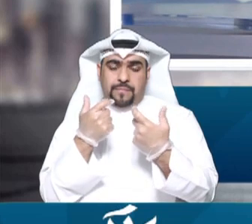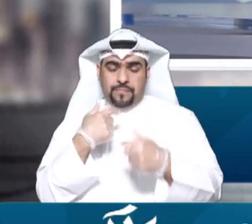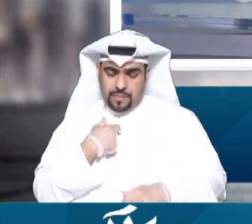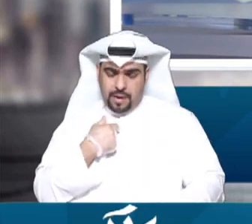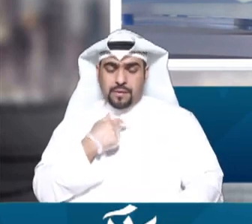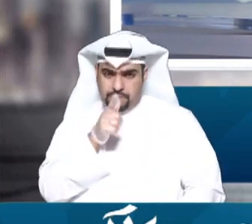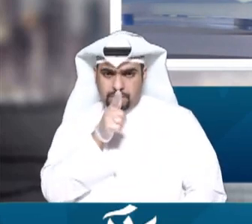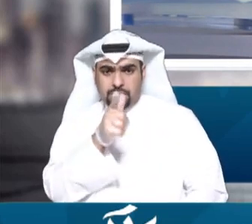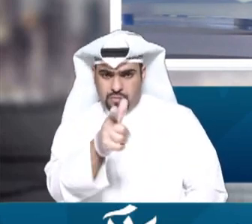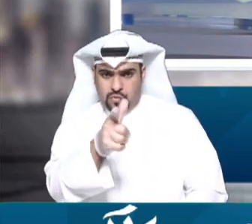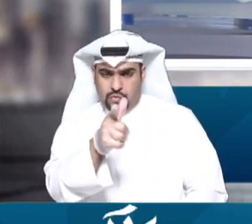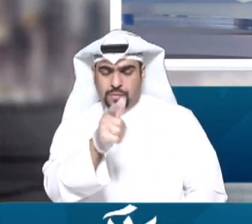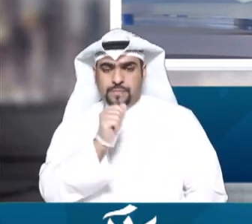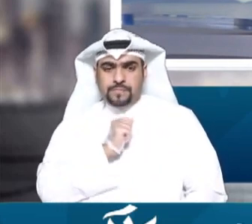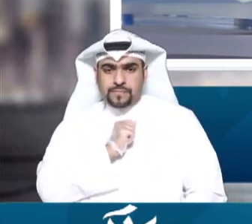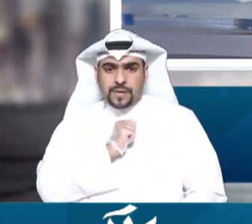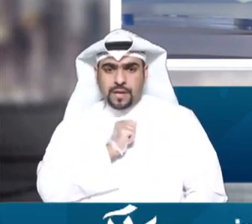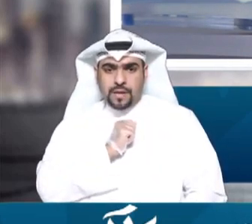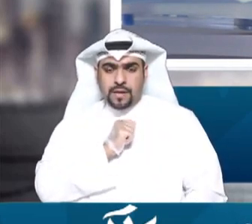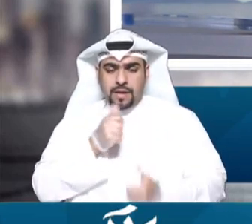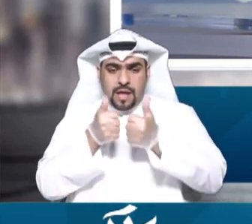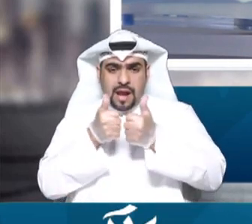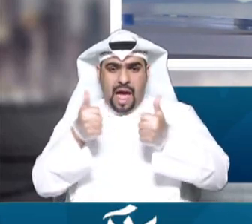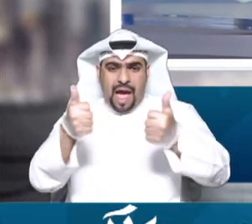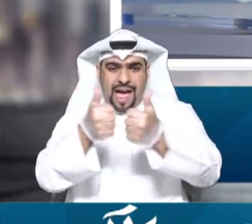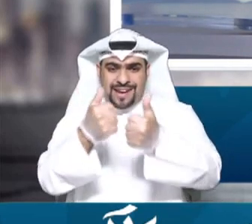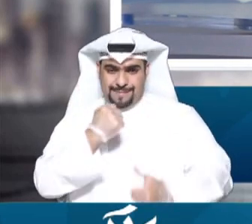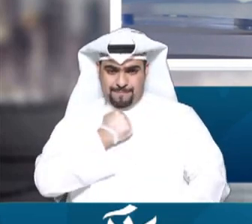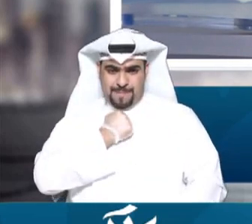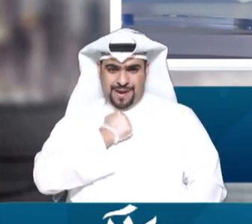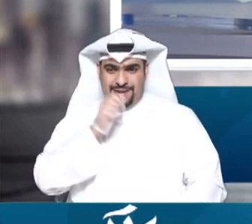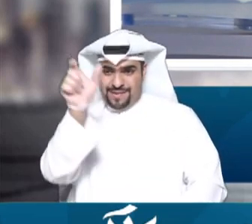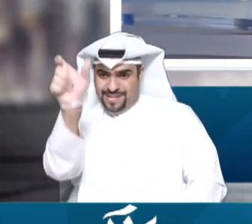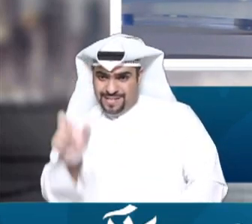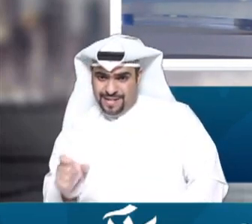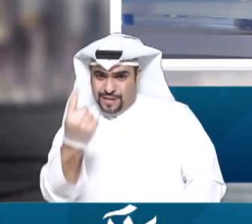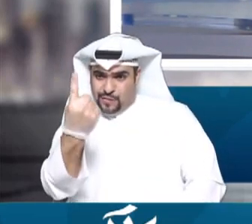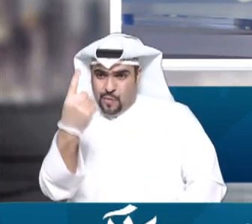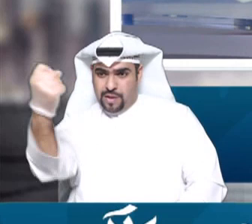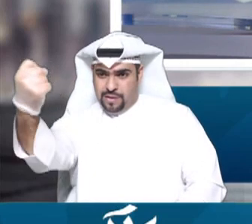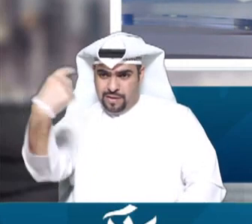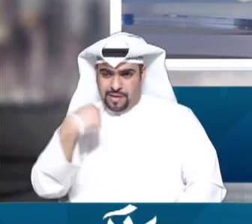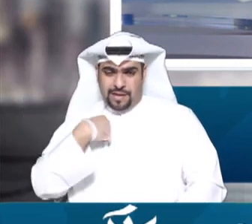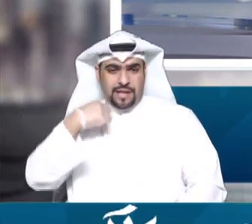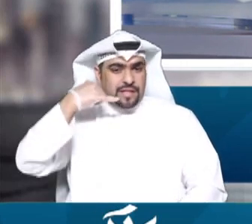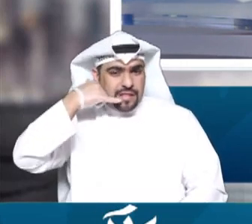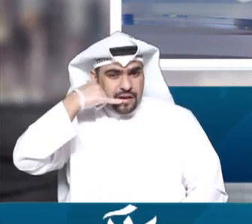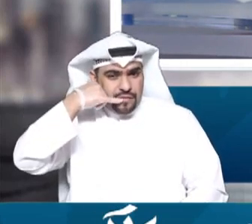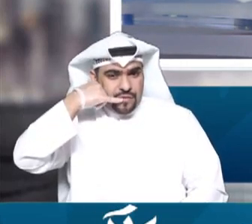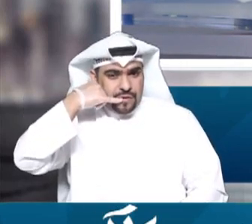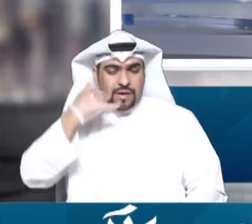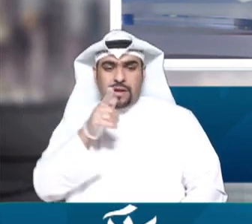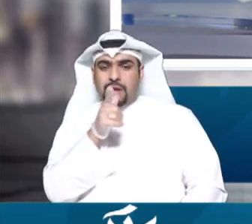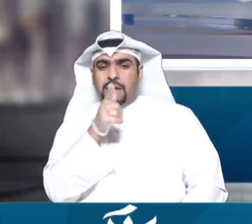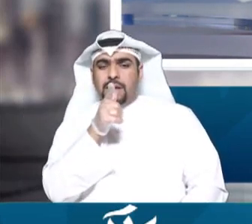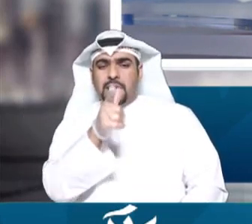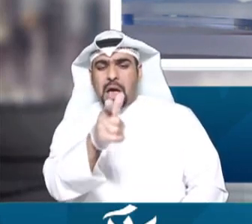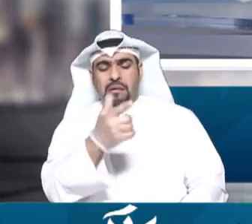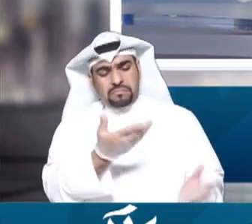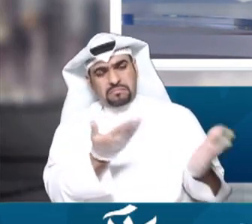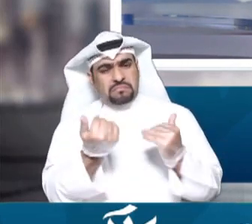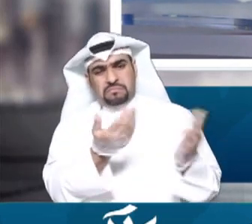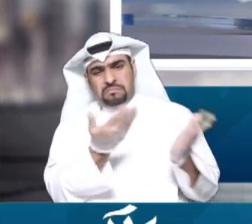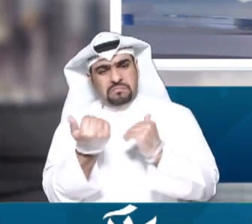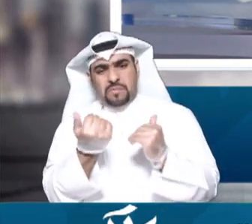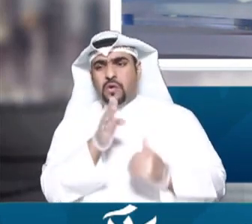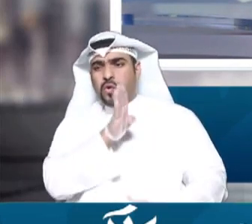بسيط، ذاك اليوم واحد من الأهل اتصل فيني قال نبي نروح نزور الوالد. قلت له شو تزورون الوالد؟